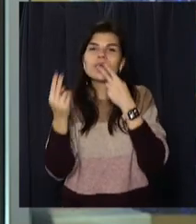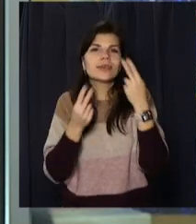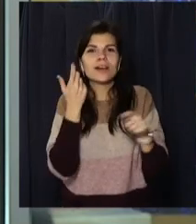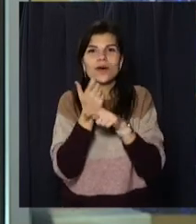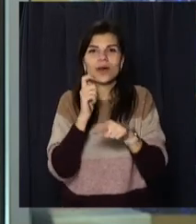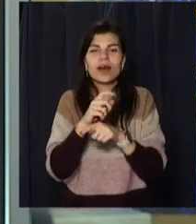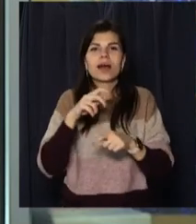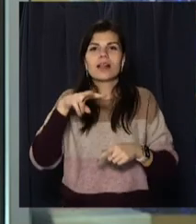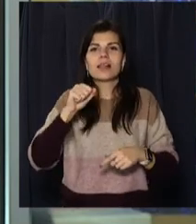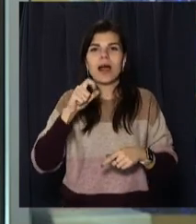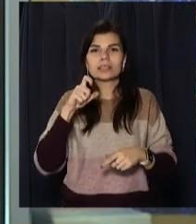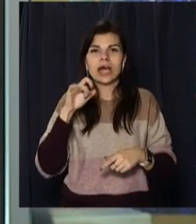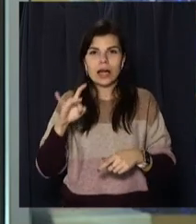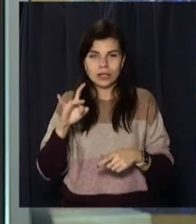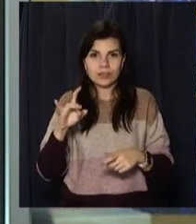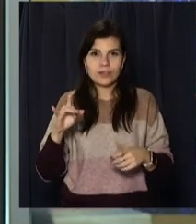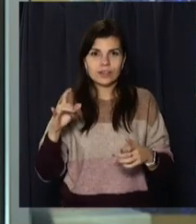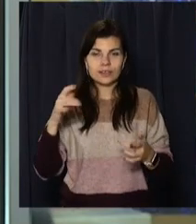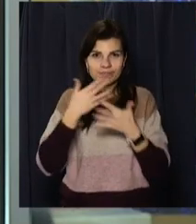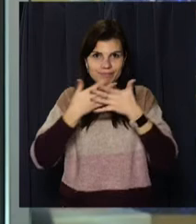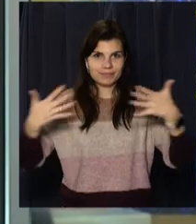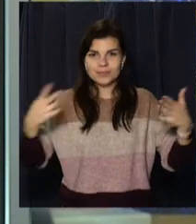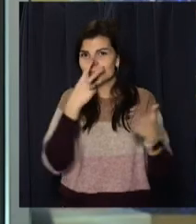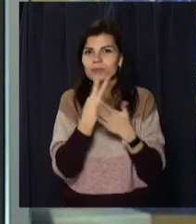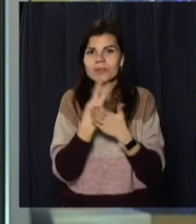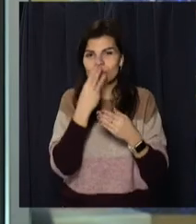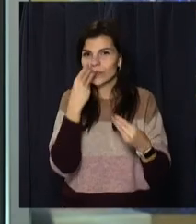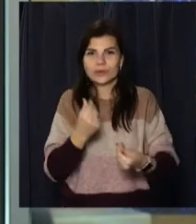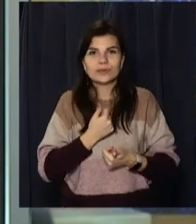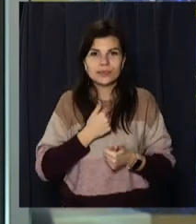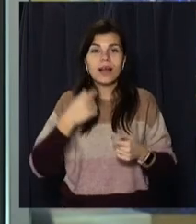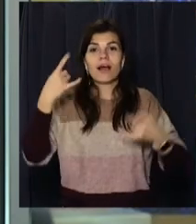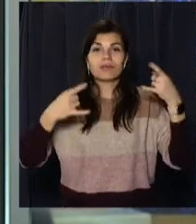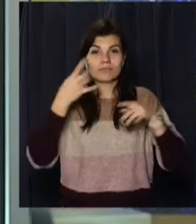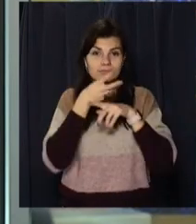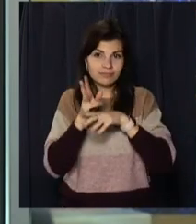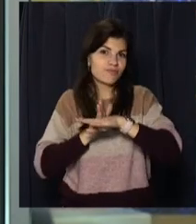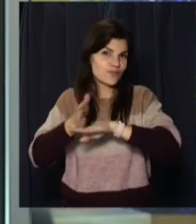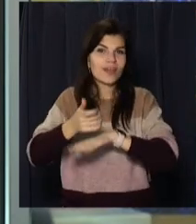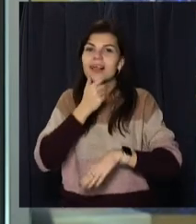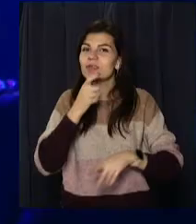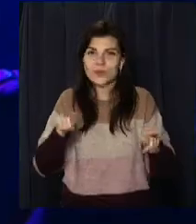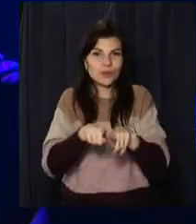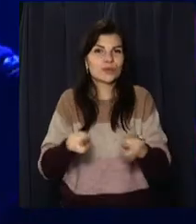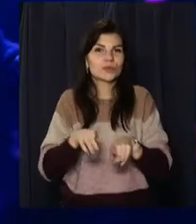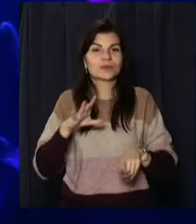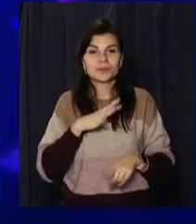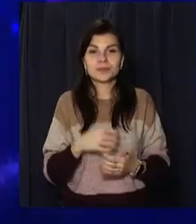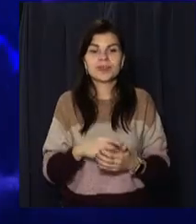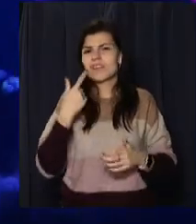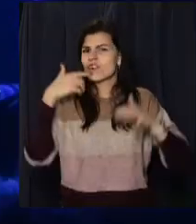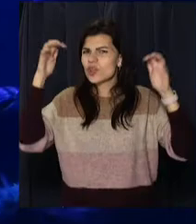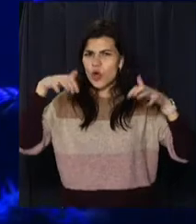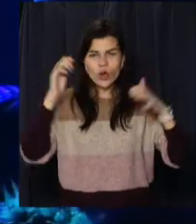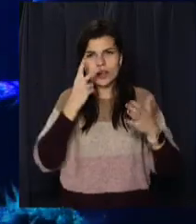яскраве лазерне шоу. У передноворічну атмосферу поринула і знімальна група «Відкритого». Не дивлячись на дощ,